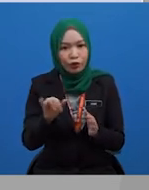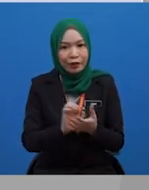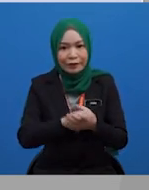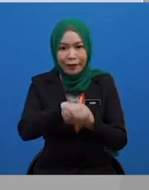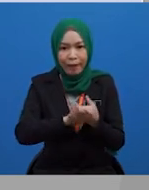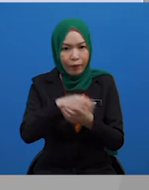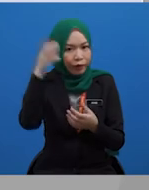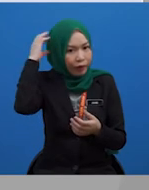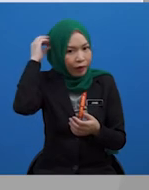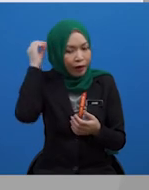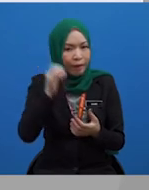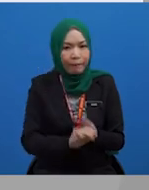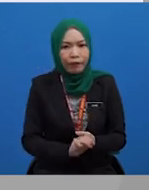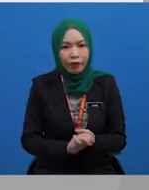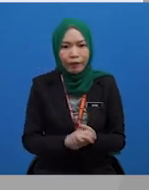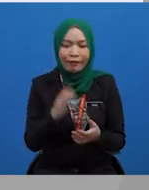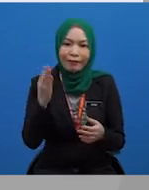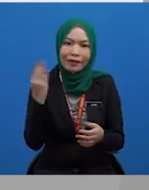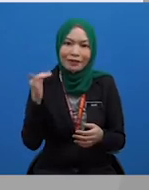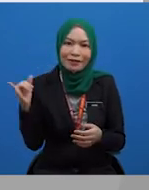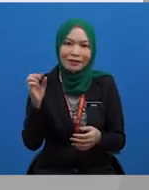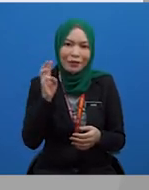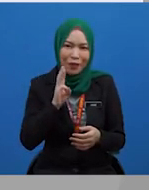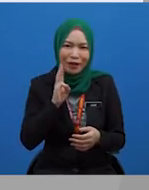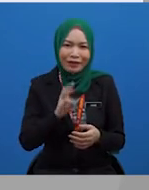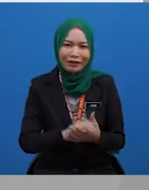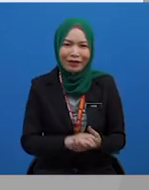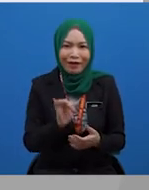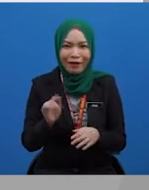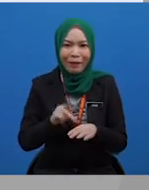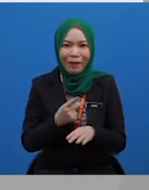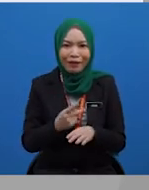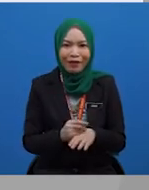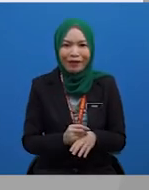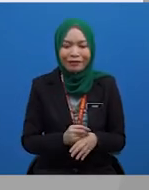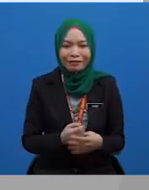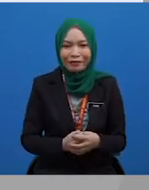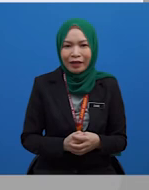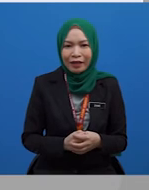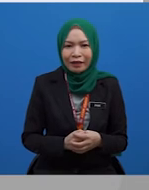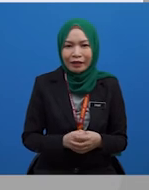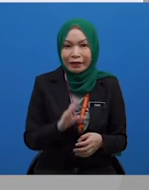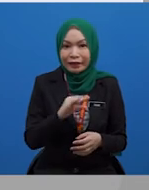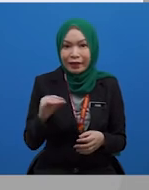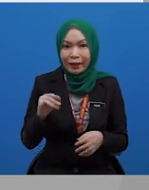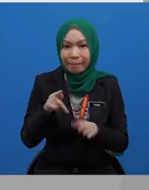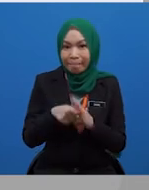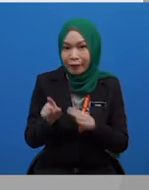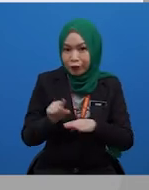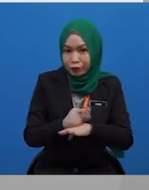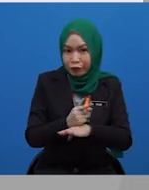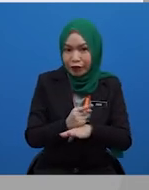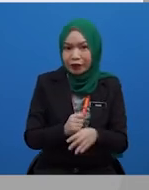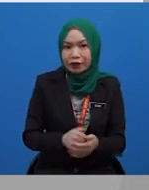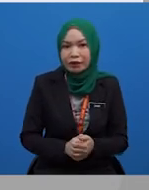Seterusnya, strategi peletakan berdasarkan kumpulan pengguna tertentu.